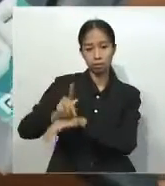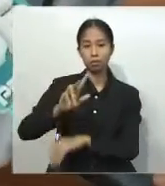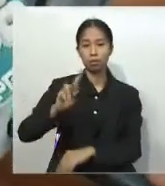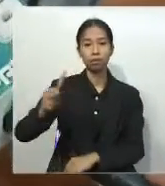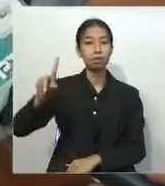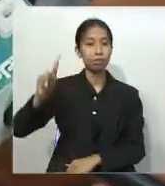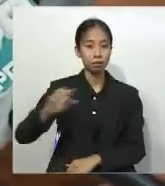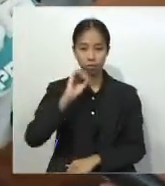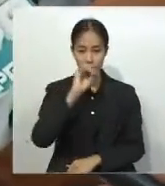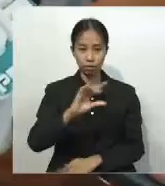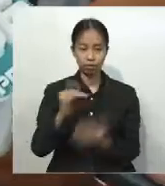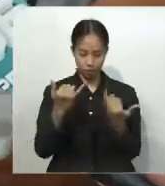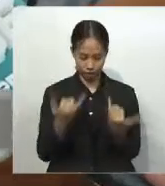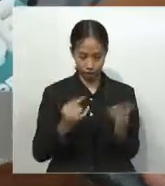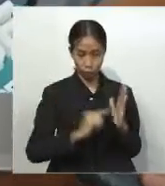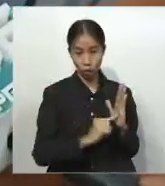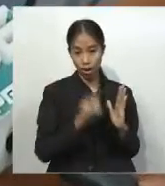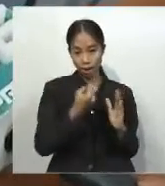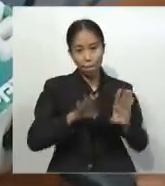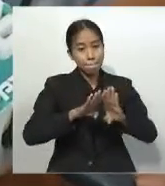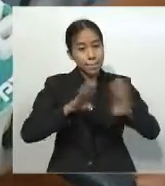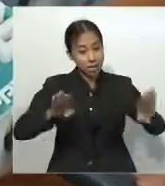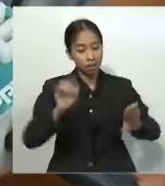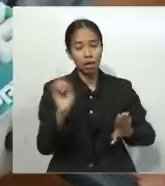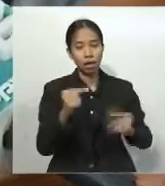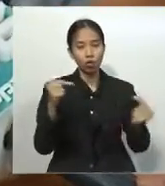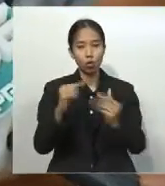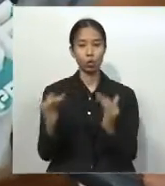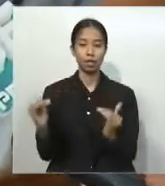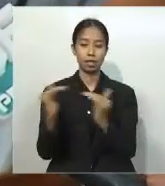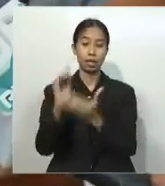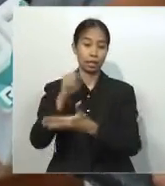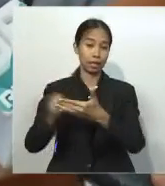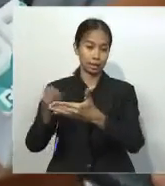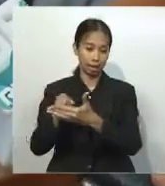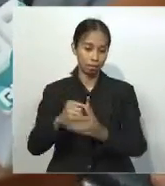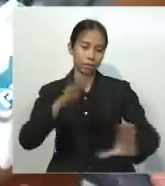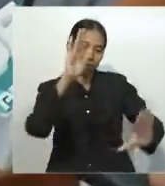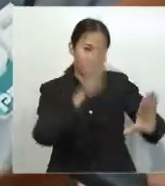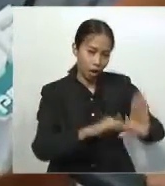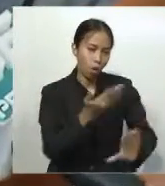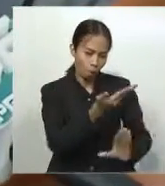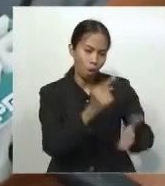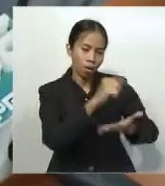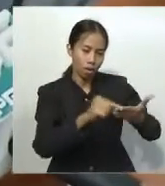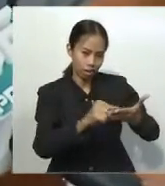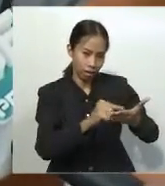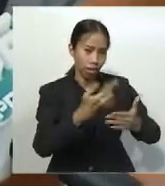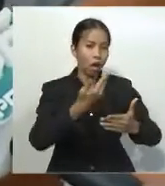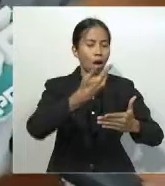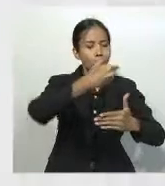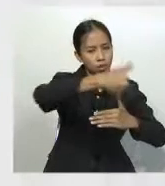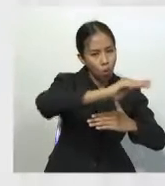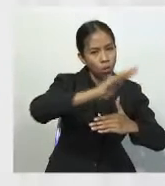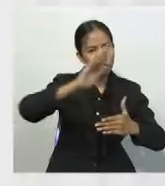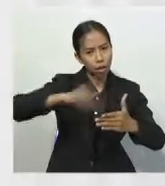องเองก็บอกว่าวันนี้จะเป็นวันแรกค่ะที่เปิดให้ผู้มีสิทธิ์เลือกตั้งลงทะเบียนขอใช้สิทธิ์เลือกตั้งล่วงหน้าในเขตนอก